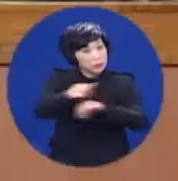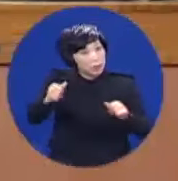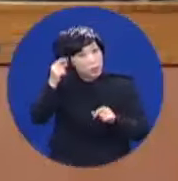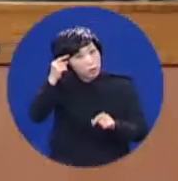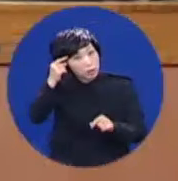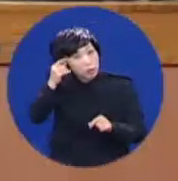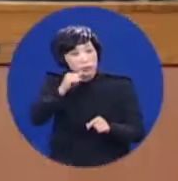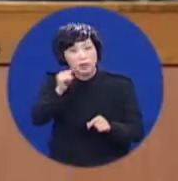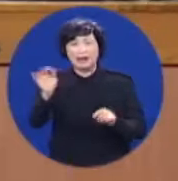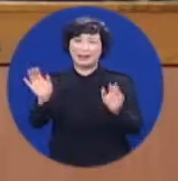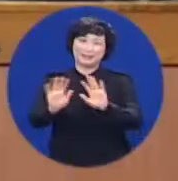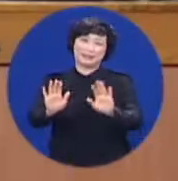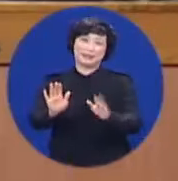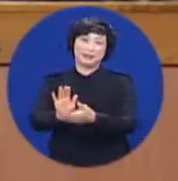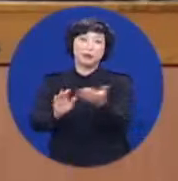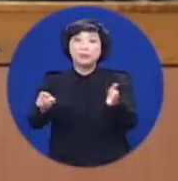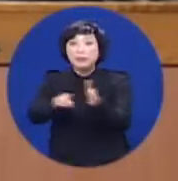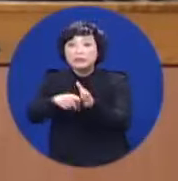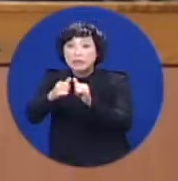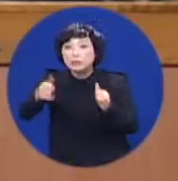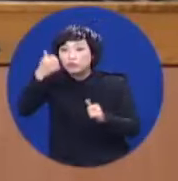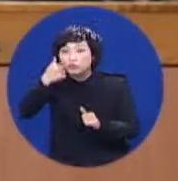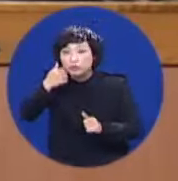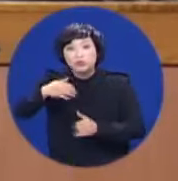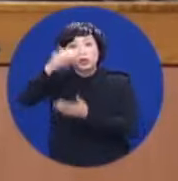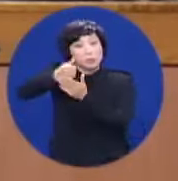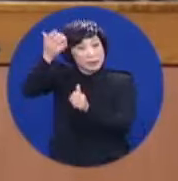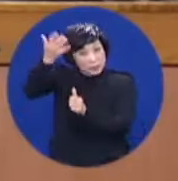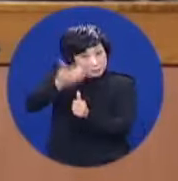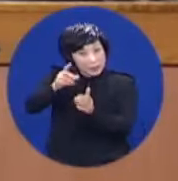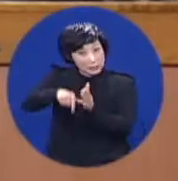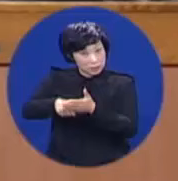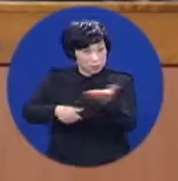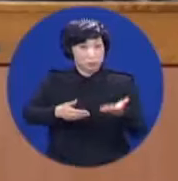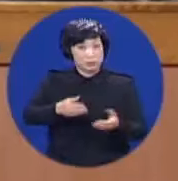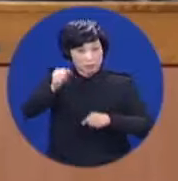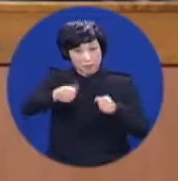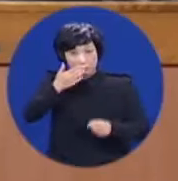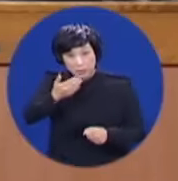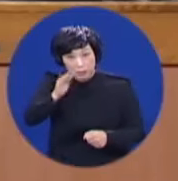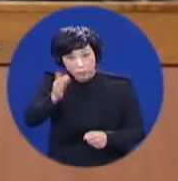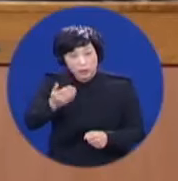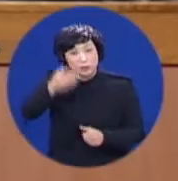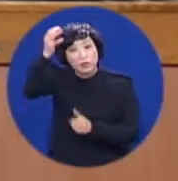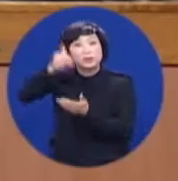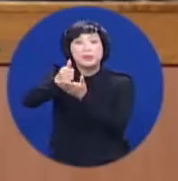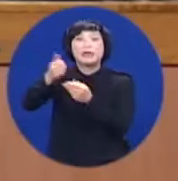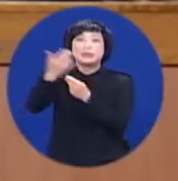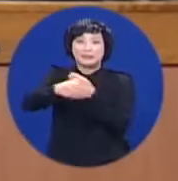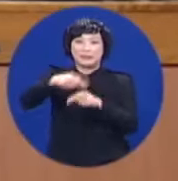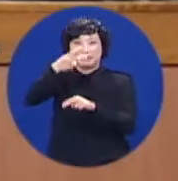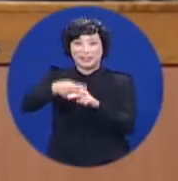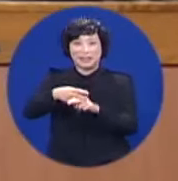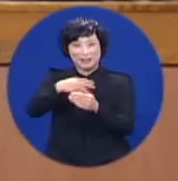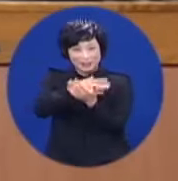이 사람이 아니고 성령이 임하면 하라겠으니까 성령의